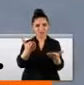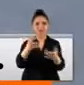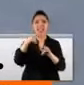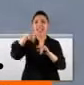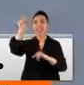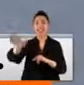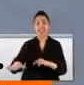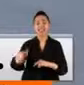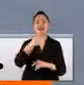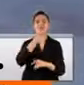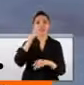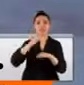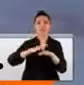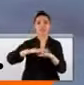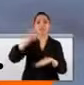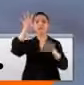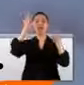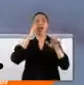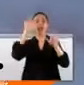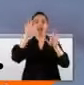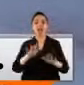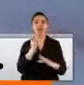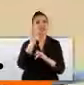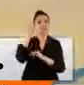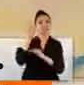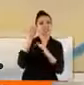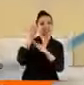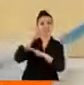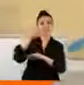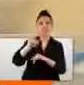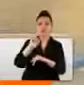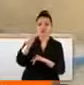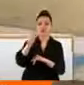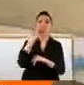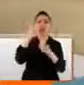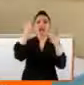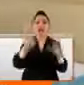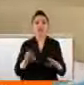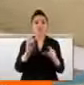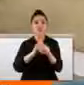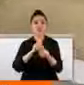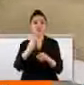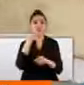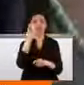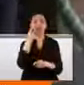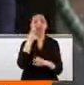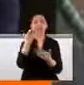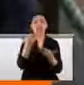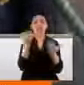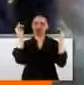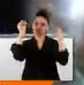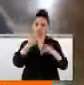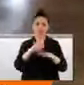Hira babasının yaptığı kardan Anıtkabir'i gururla ziyaret etmişti. Bugünse Anıtkabir'de atanın huzurundaydı.